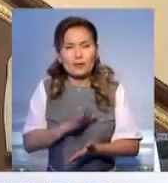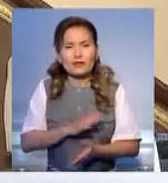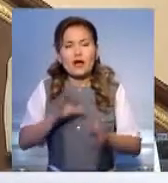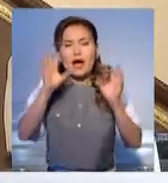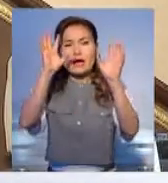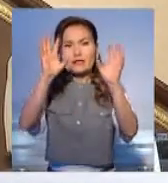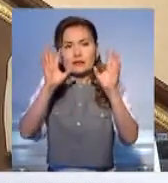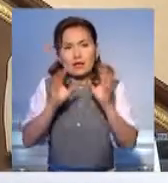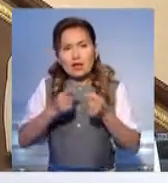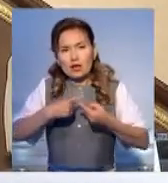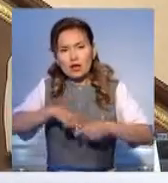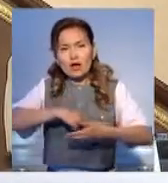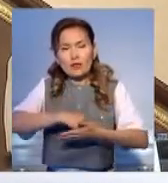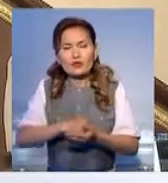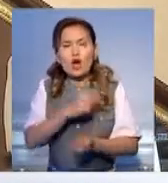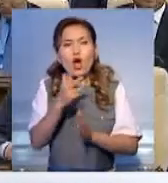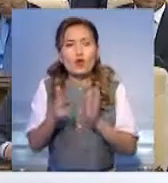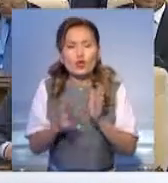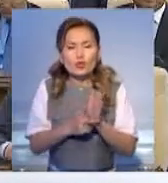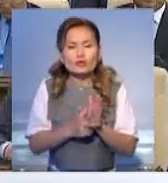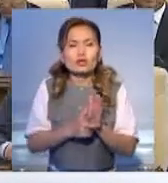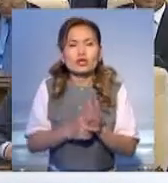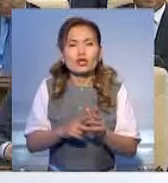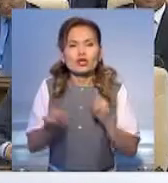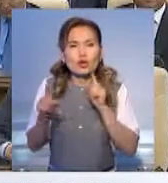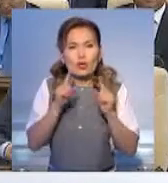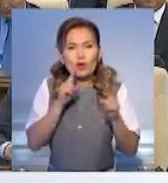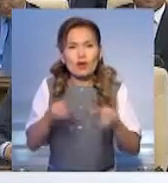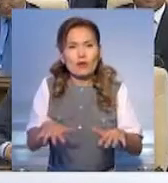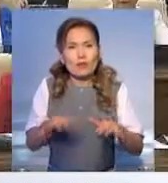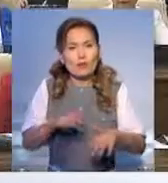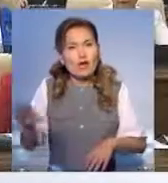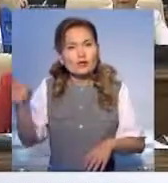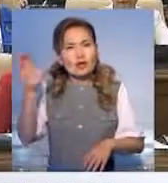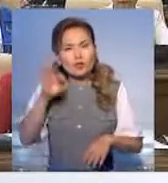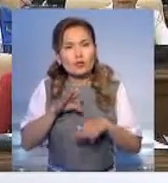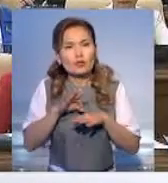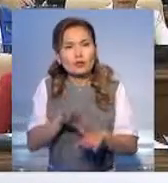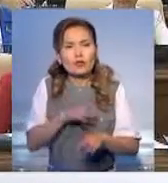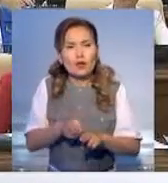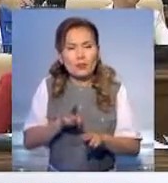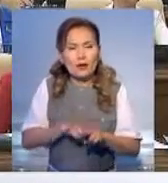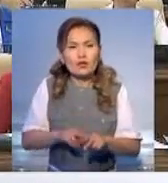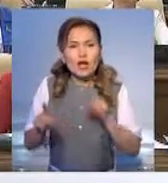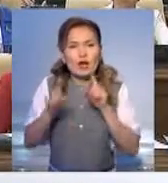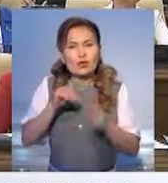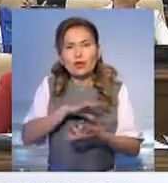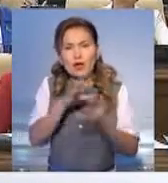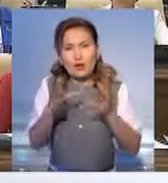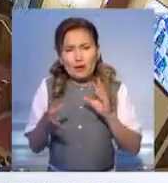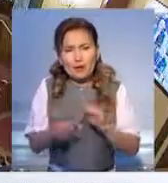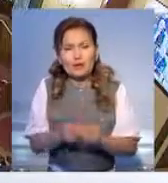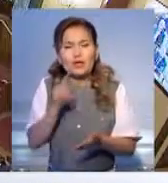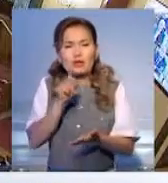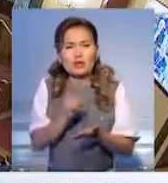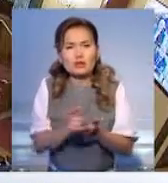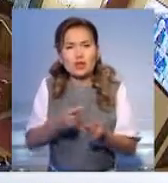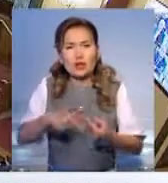шығарушы орган 18 үкімет сағатымен 6 парламенттік тыңдау ұйымдастырған. Қос палата сессия барысында тиісті